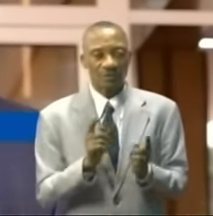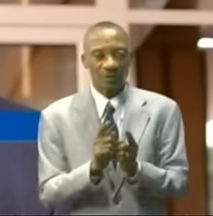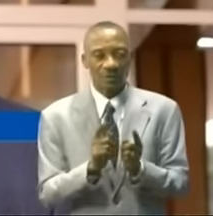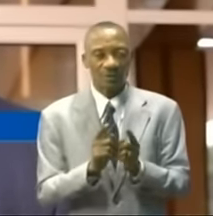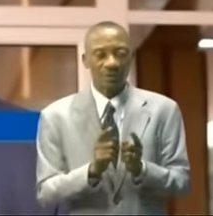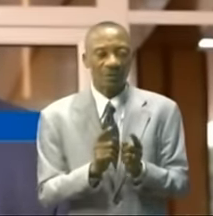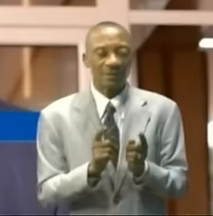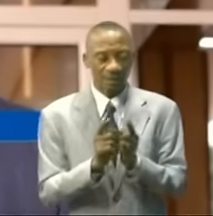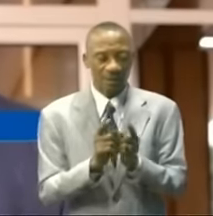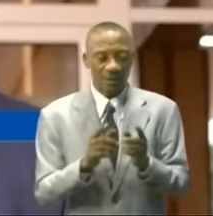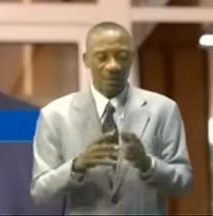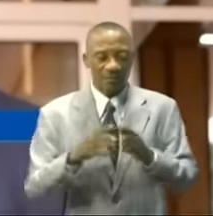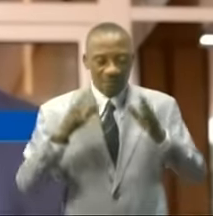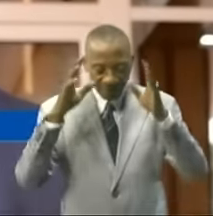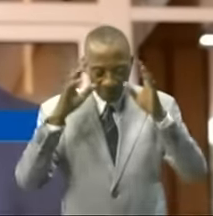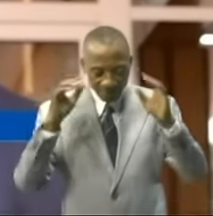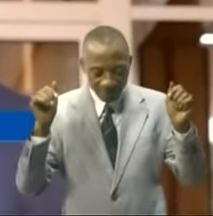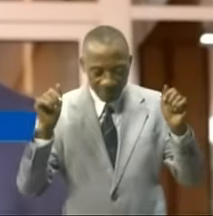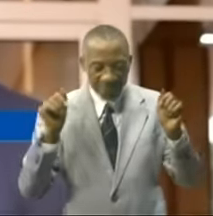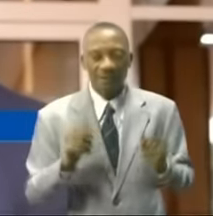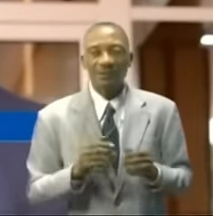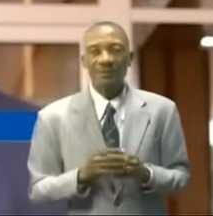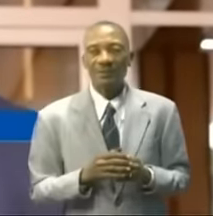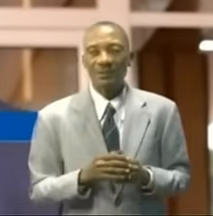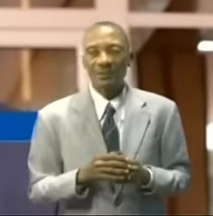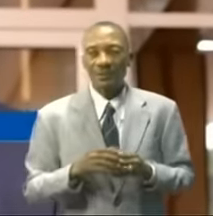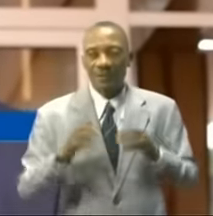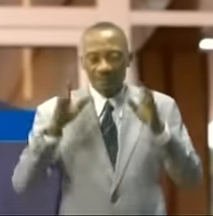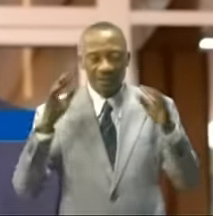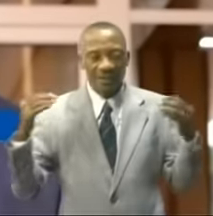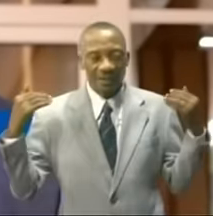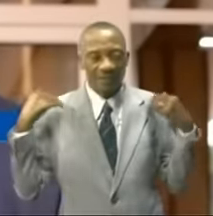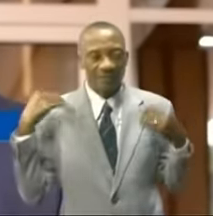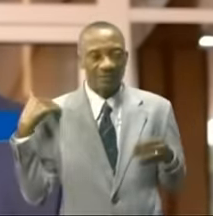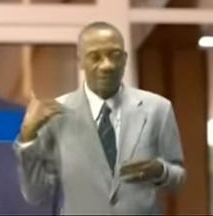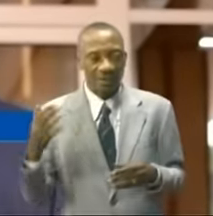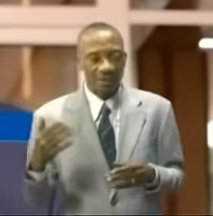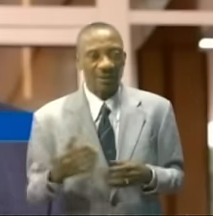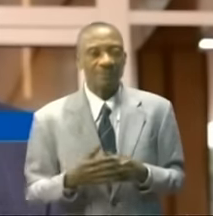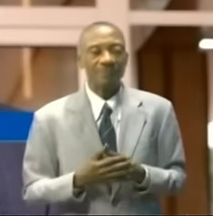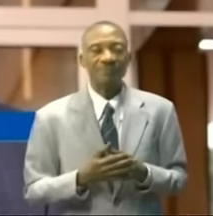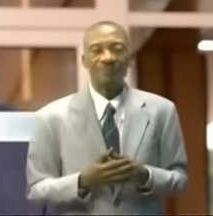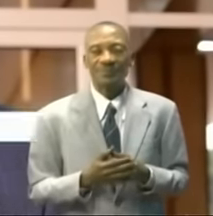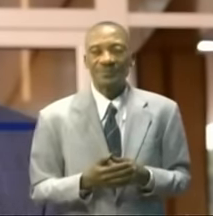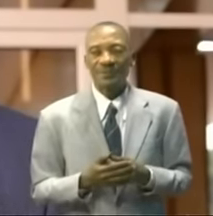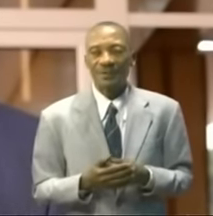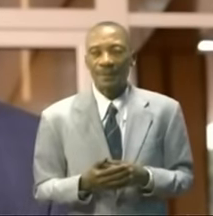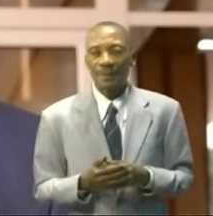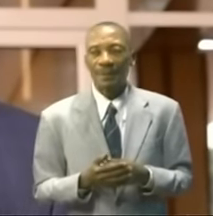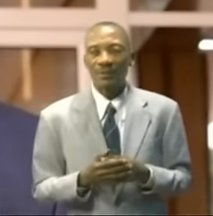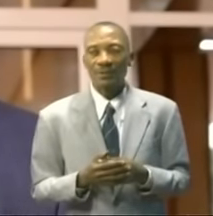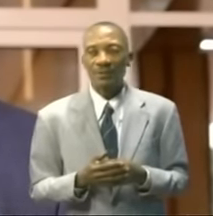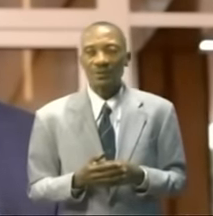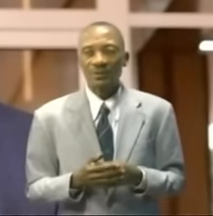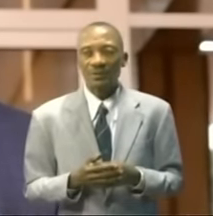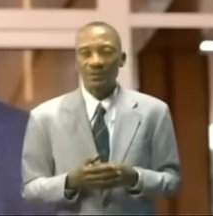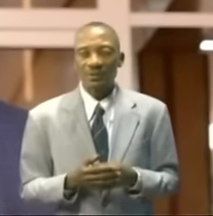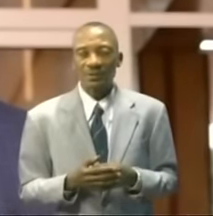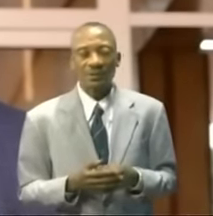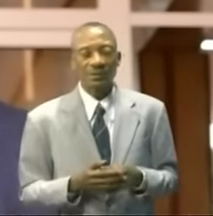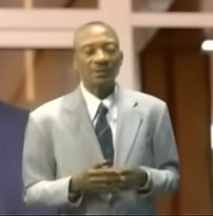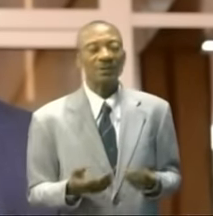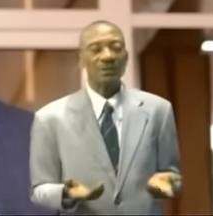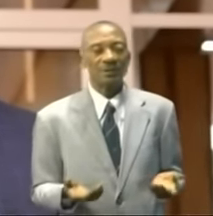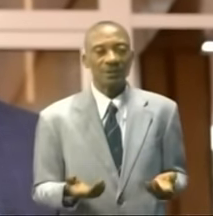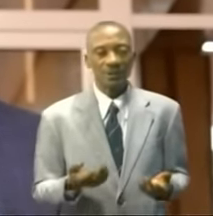réponse préparée par la RDC pour lutter contre cette épidémie. Ce plan de contingence